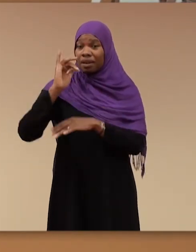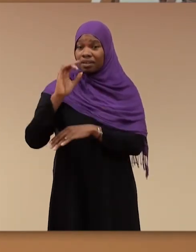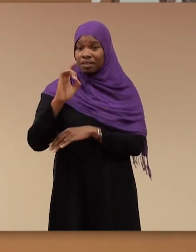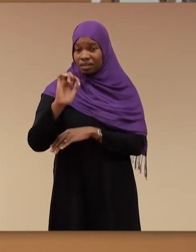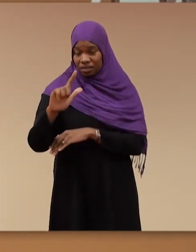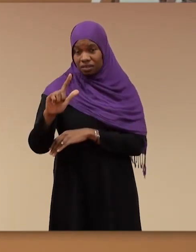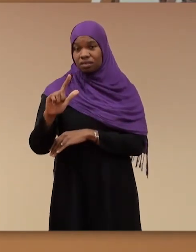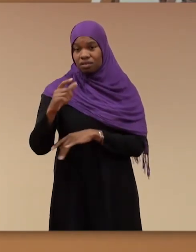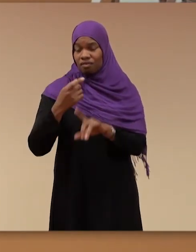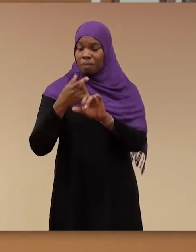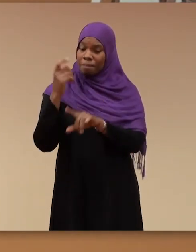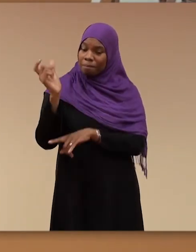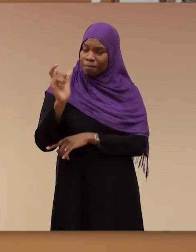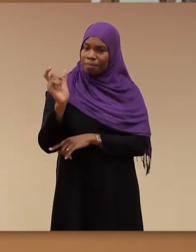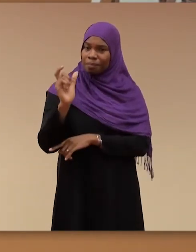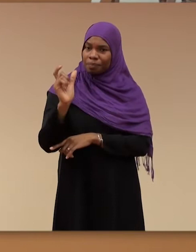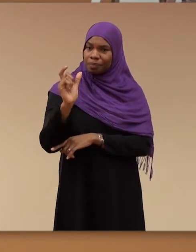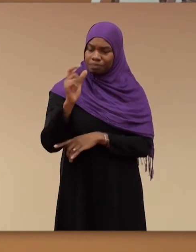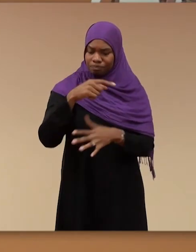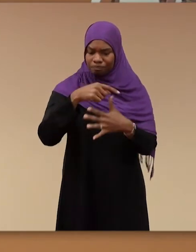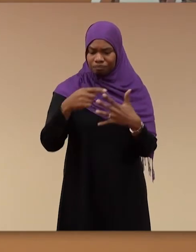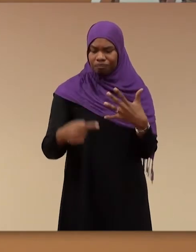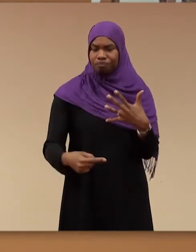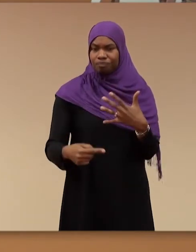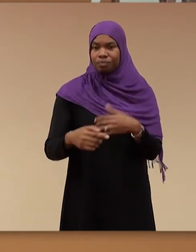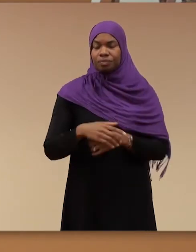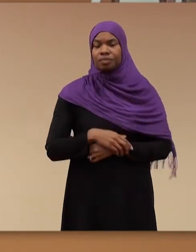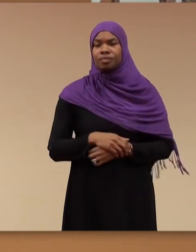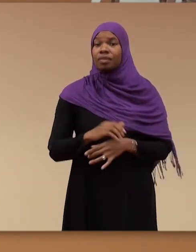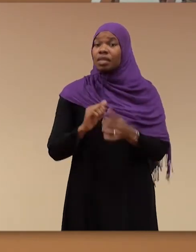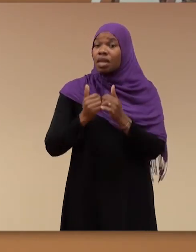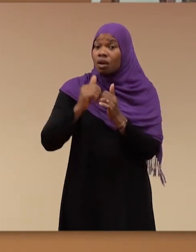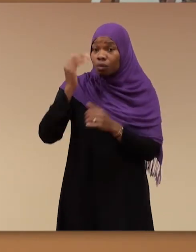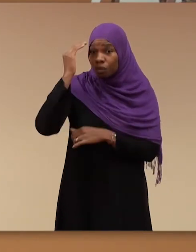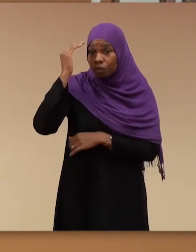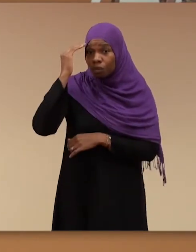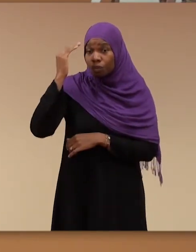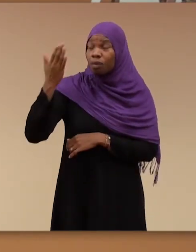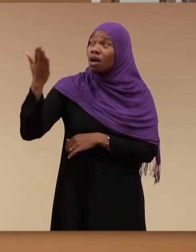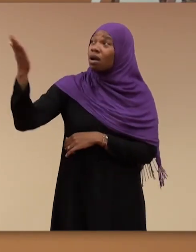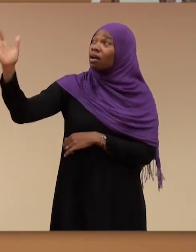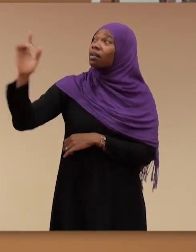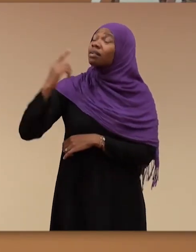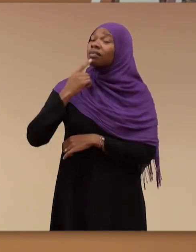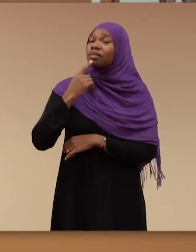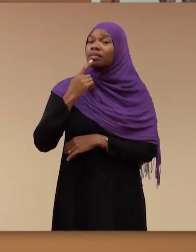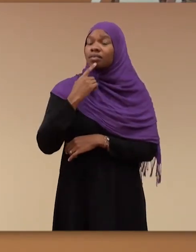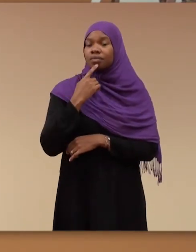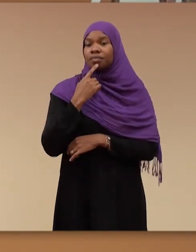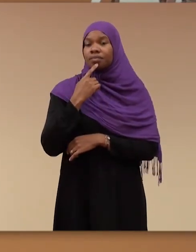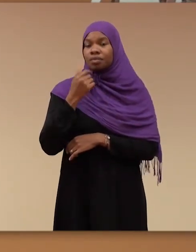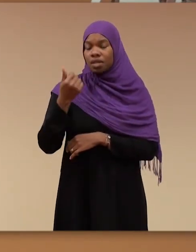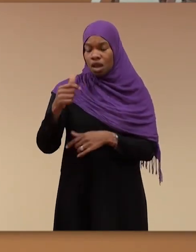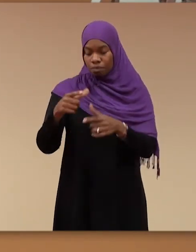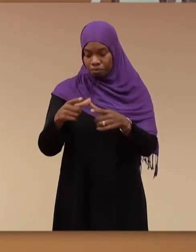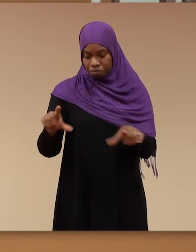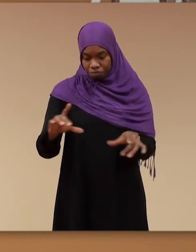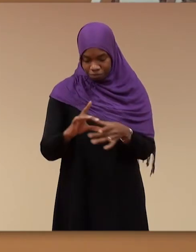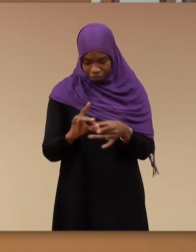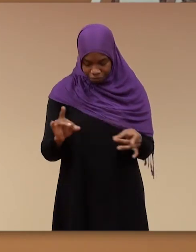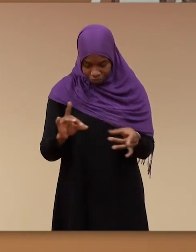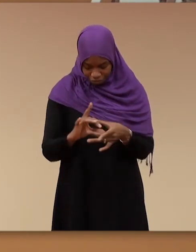How do we know? Allah subhanahu wa ta'ala told us وَمَا أَرْسَلْنَاكَ